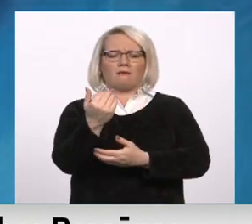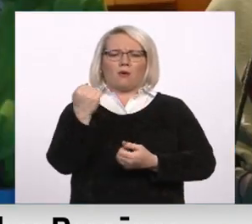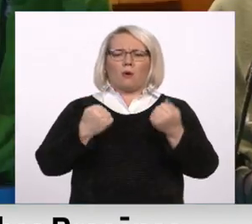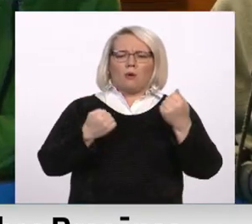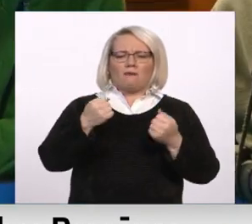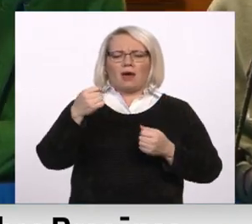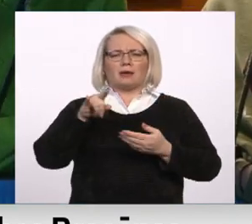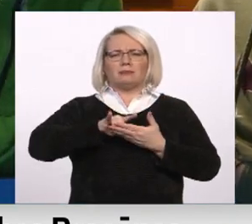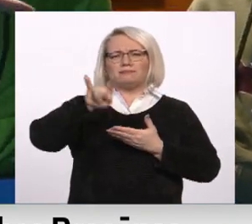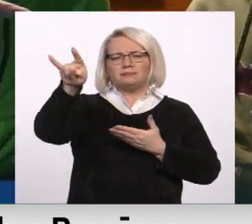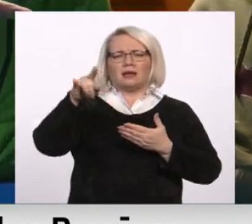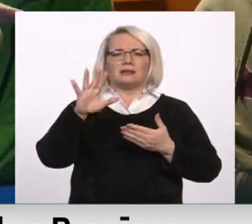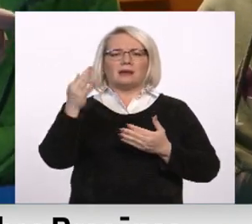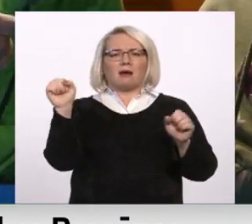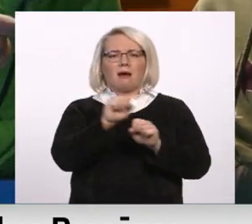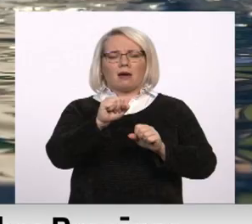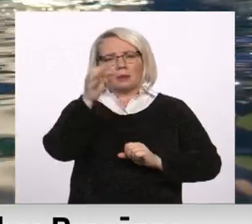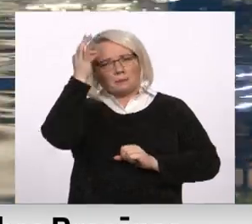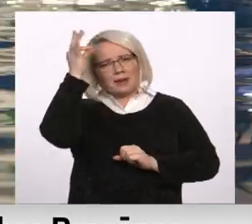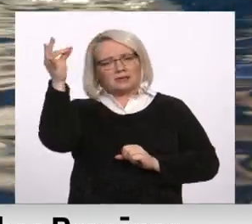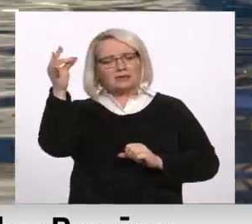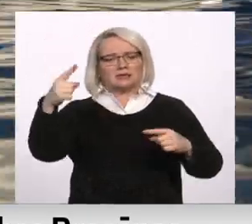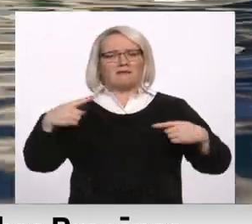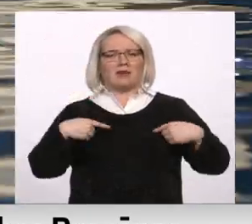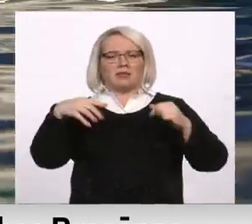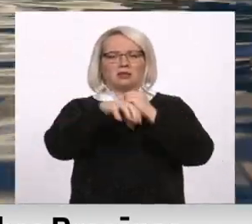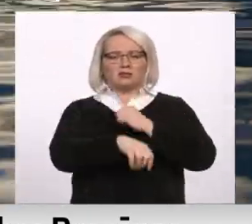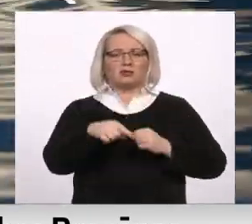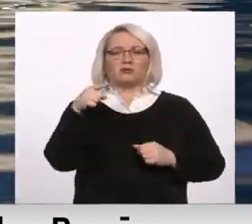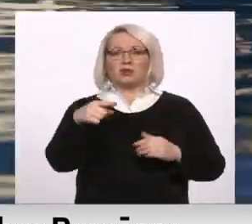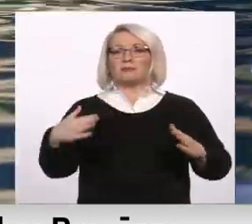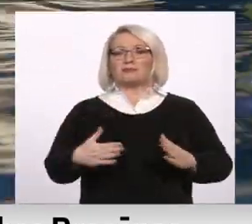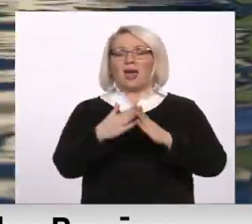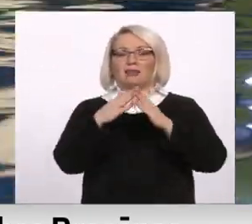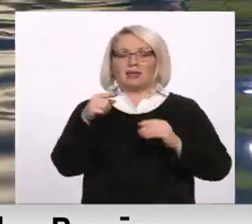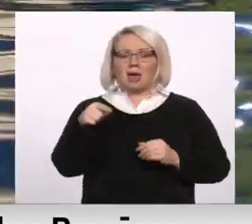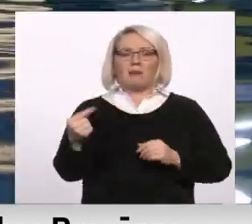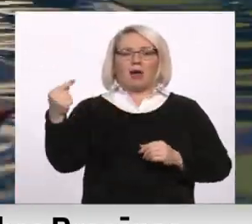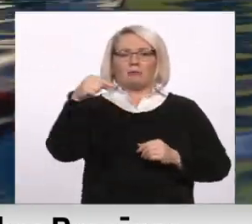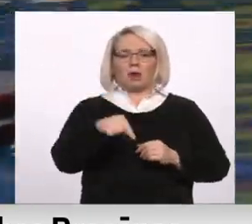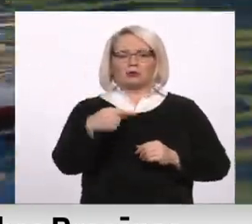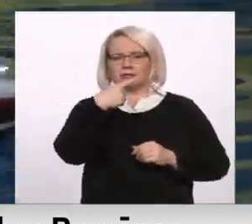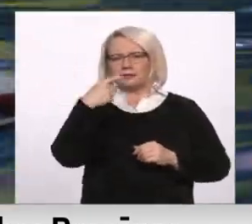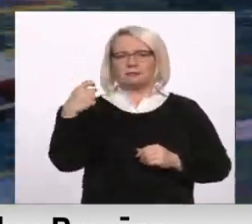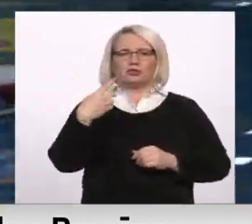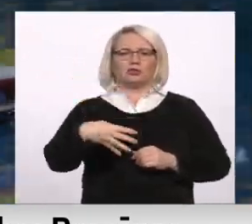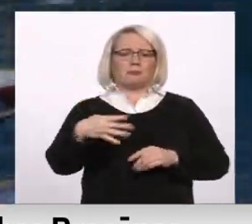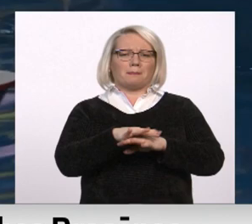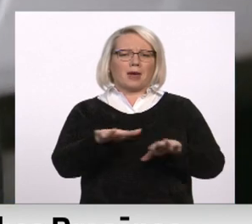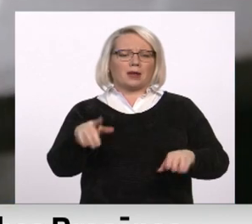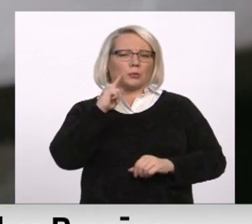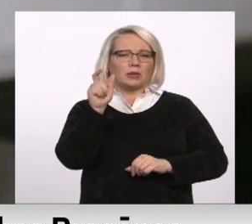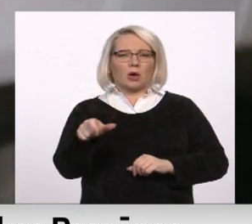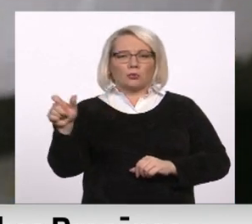uzzināt, cik ātri un precīzi tas finišēs. Uz tehniskās jaunredzes svētkiem Brocēnos atbraukuši ap 140 bērnu un